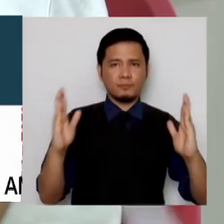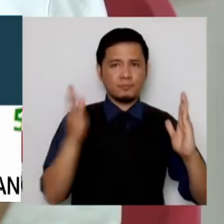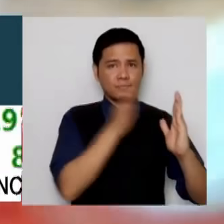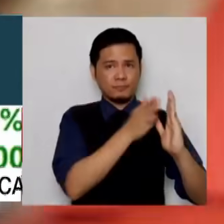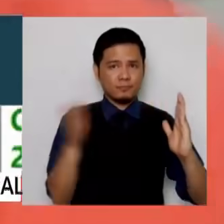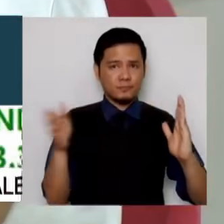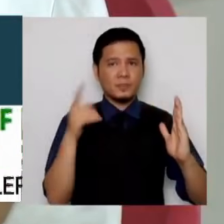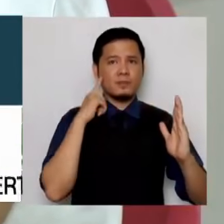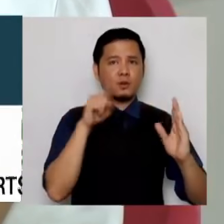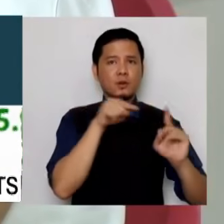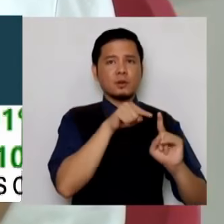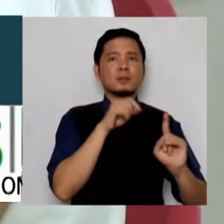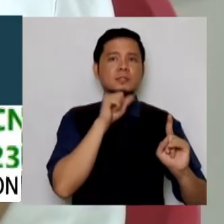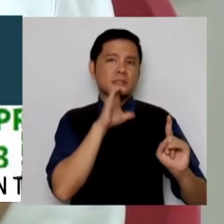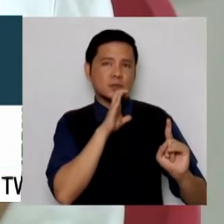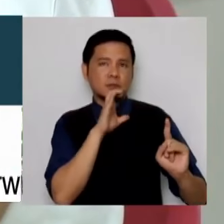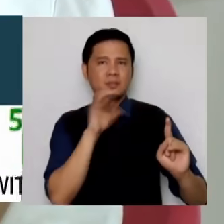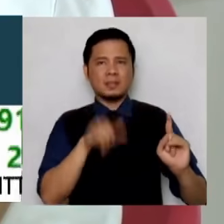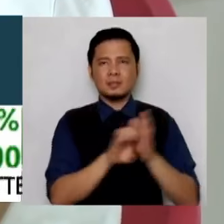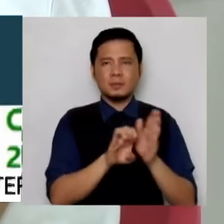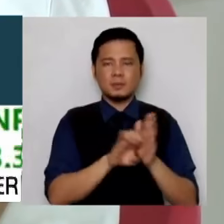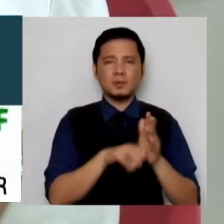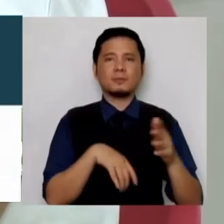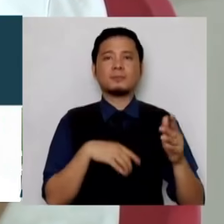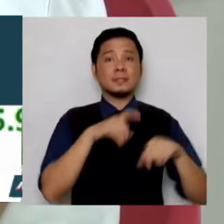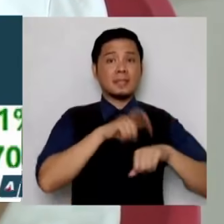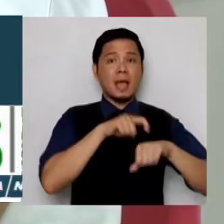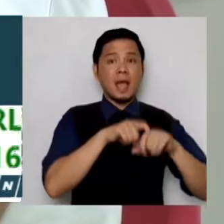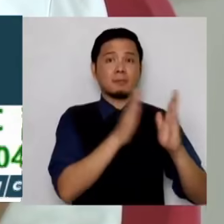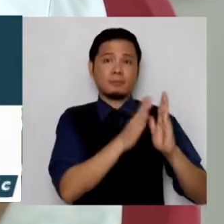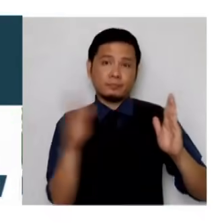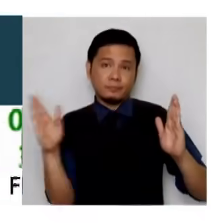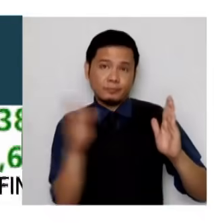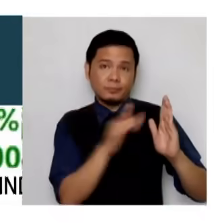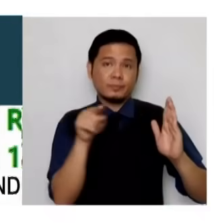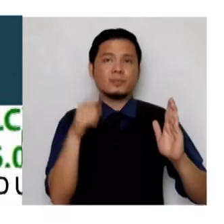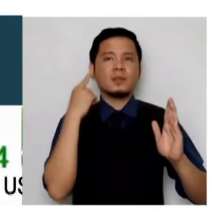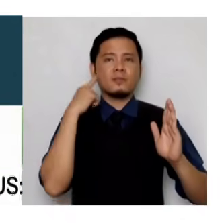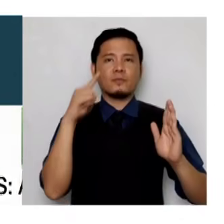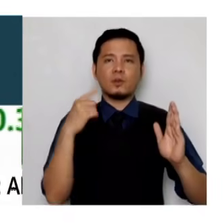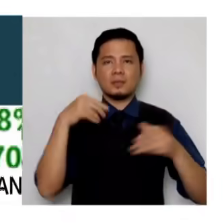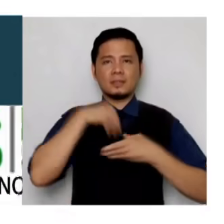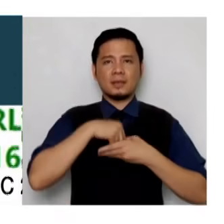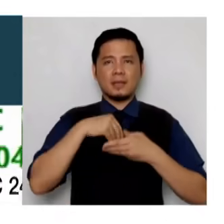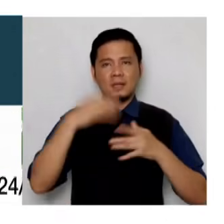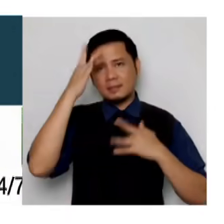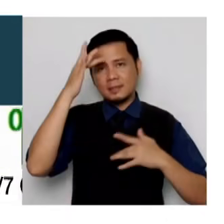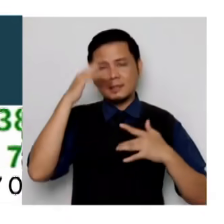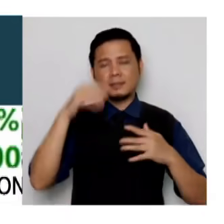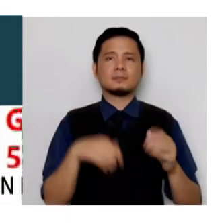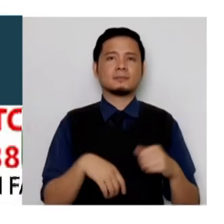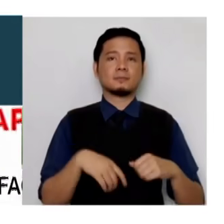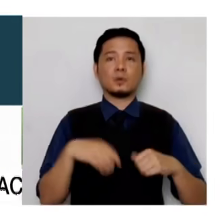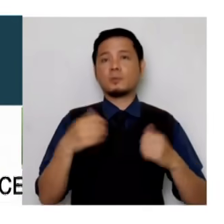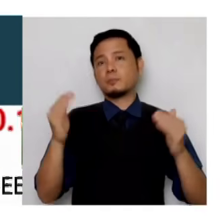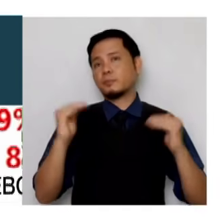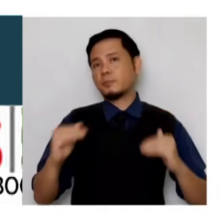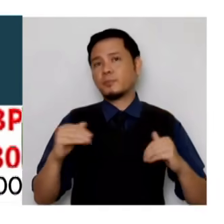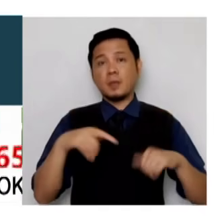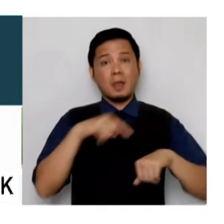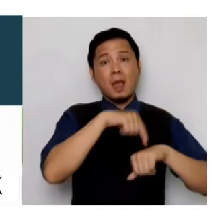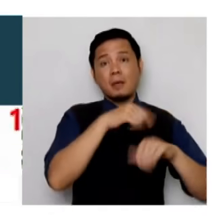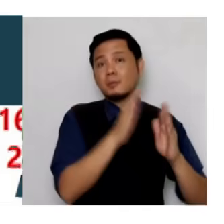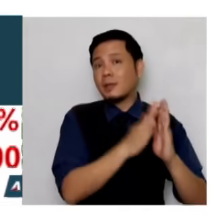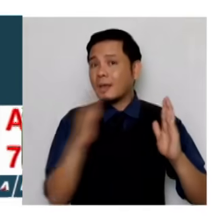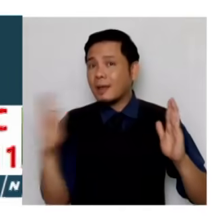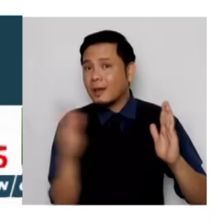senior citizens, no? Mm-hmm. Tapos itong oras na to is purely for persons with comorbidity. Tapos itong oras na to, lahat naman ng